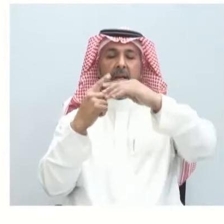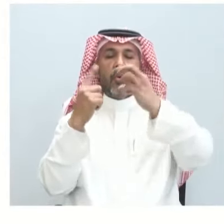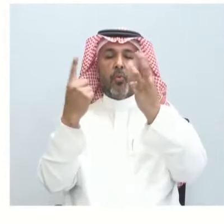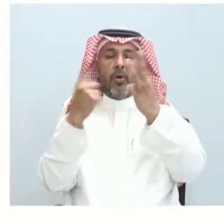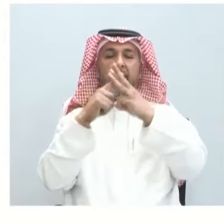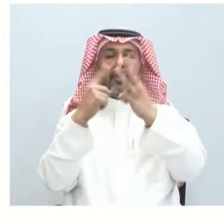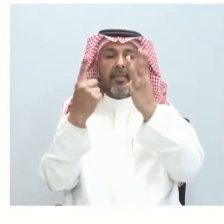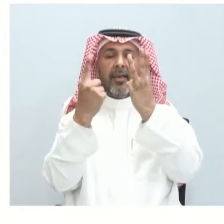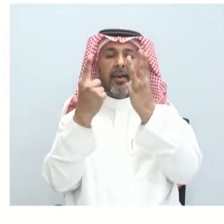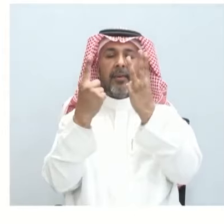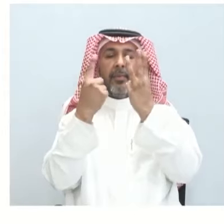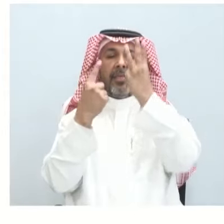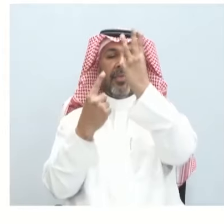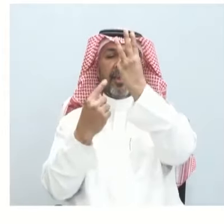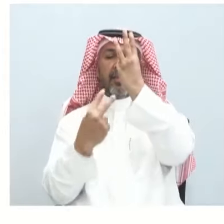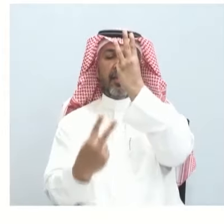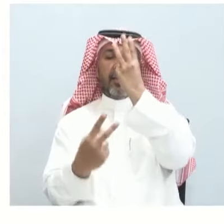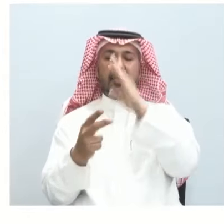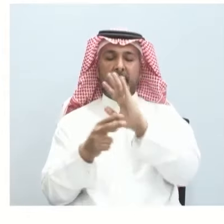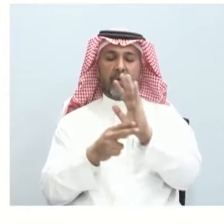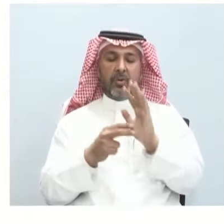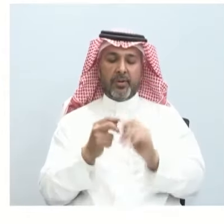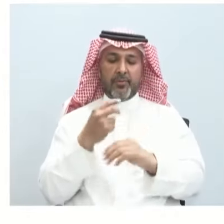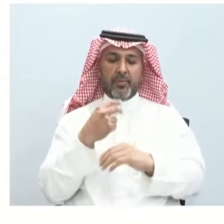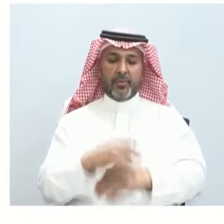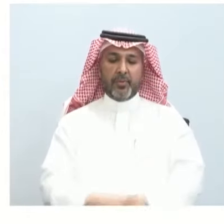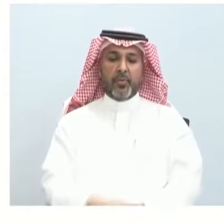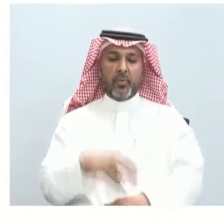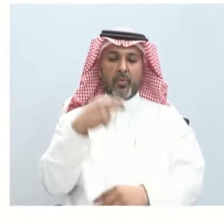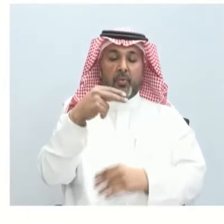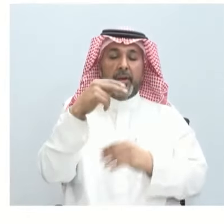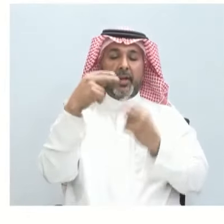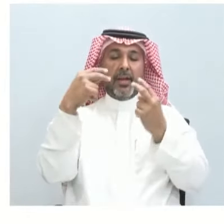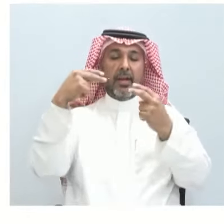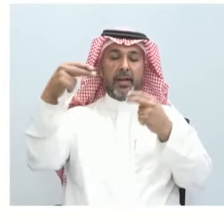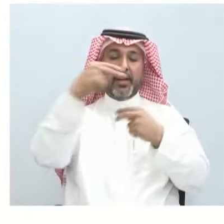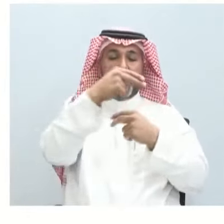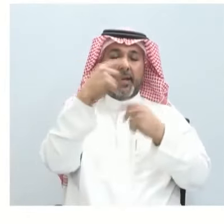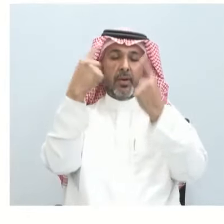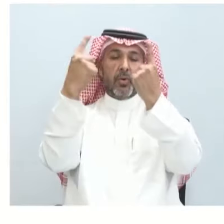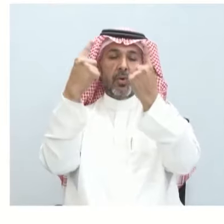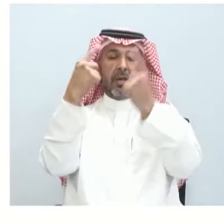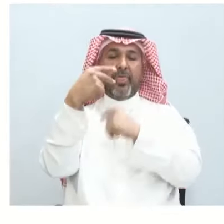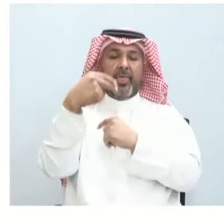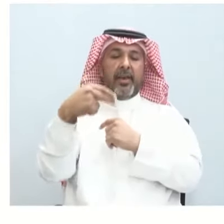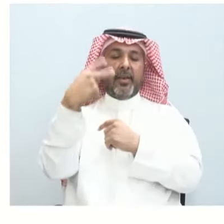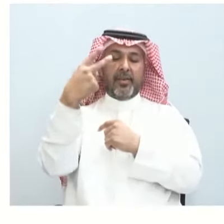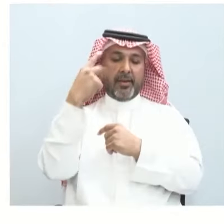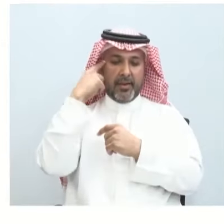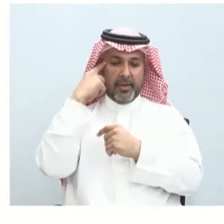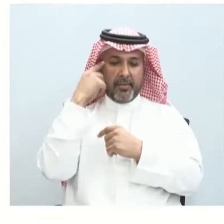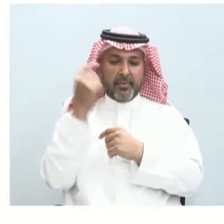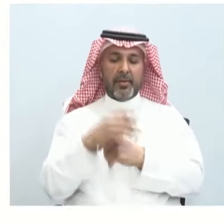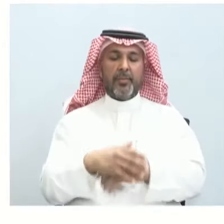بجمع الاسس لان الاس يساوي واحد في كلاف المتغيرين الان نص عين مضروبه في خمسه عباره عن خمسه على اثنين